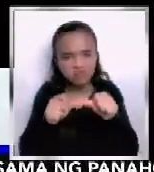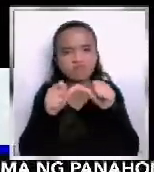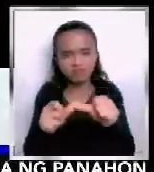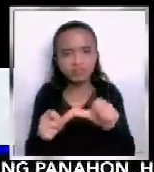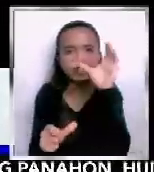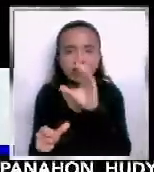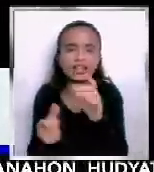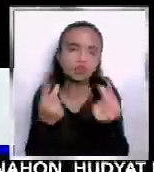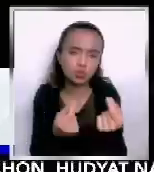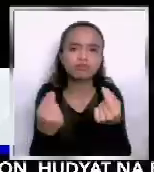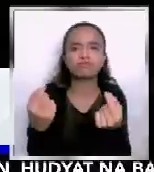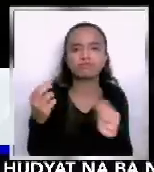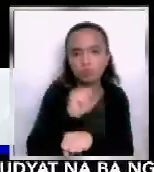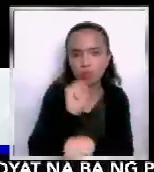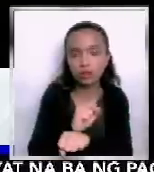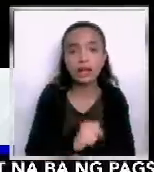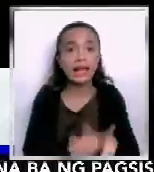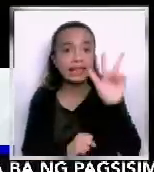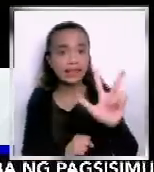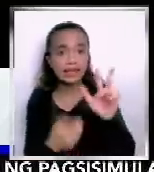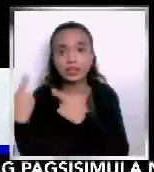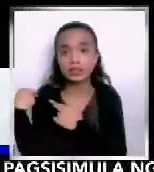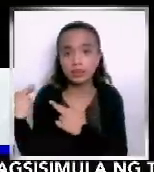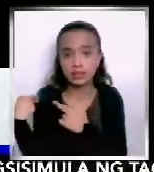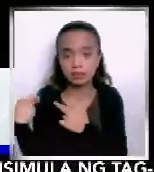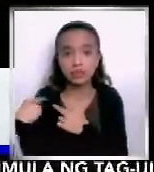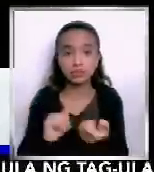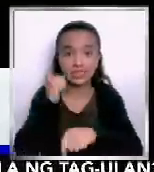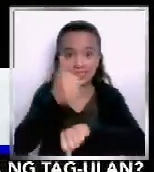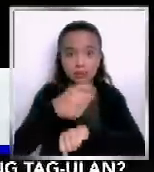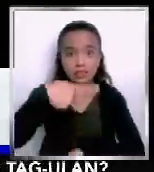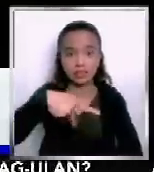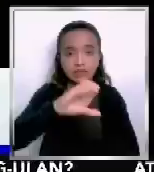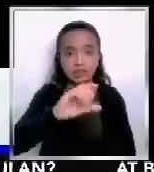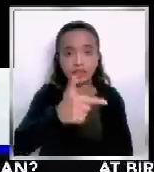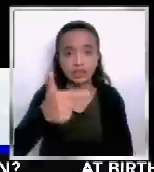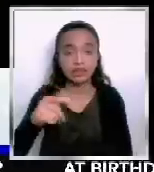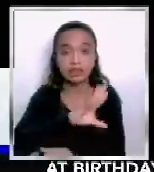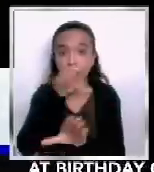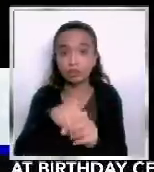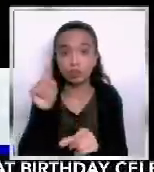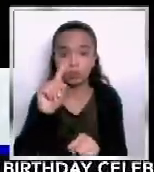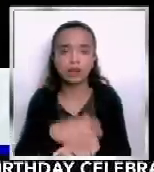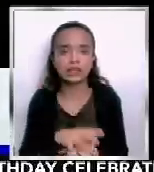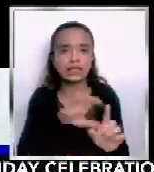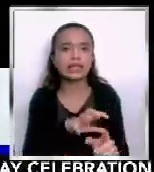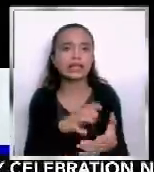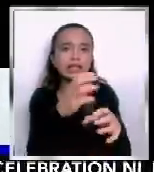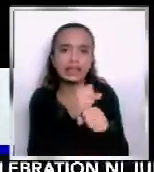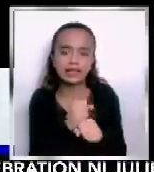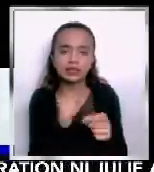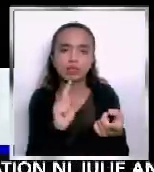tungkulin. Katunayan, 3 mandato ang iniatas sa kanila nang sila'y buuin. Kabilang ang pagbawi sa mga umano'y ill-gotten wealth ng rehimeng